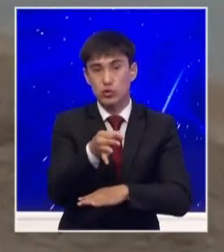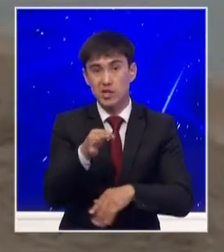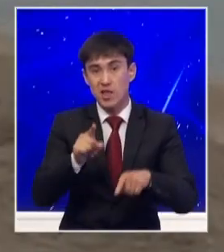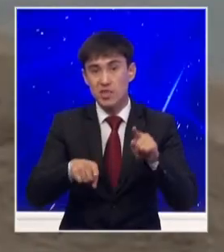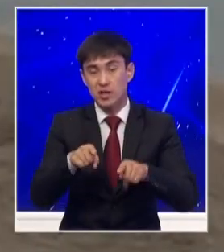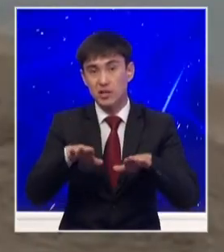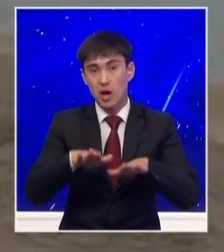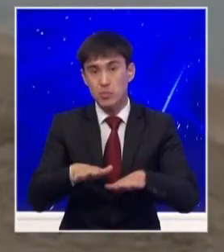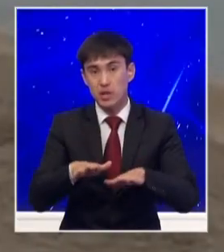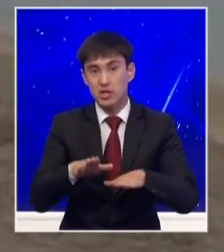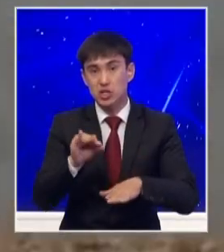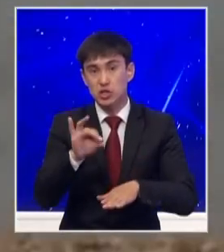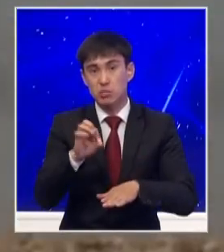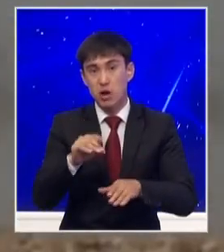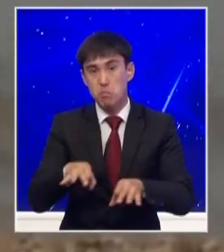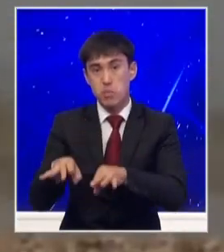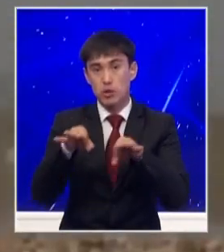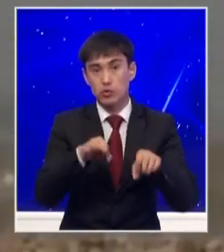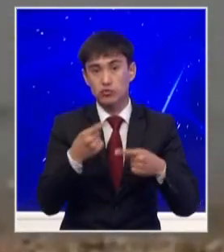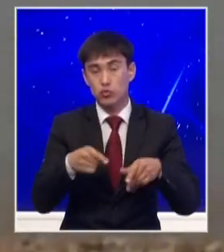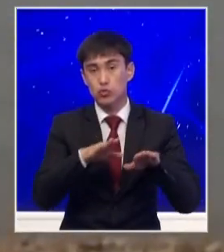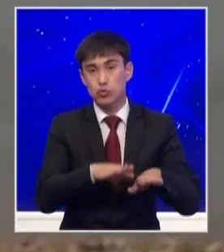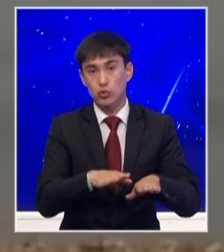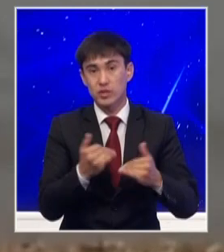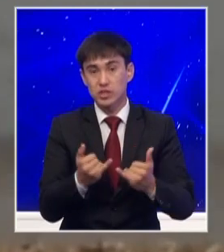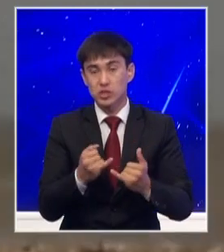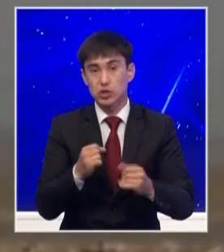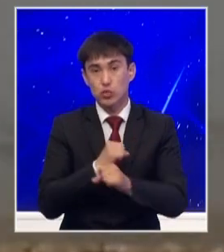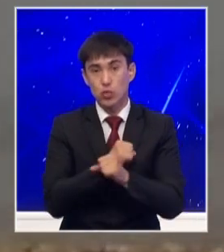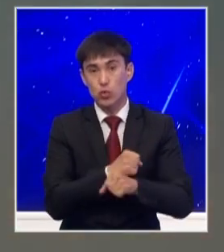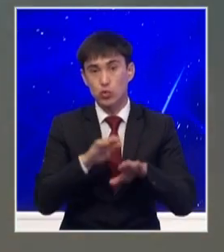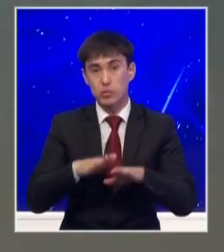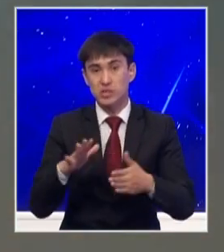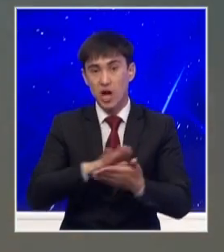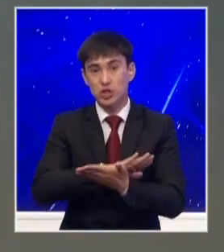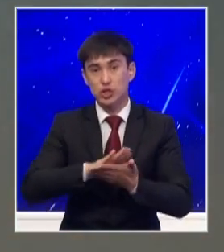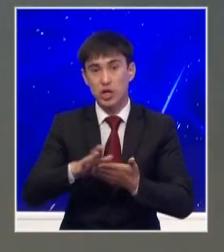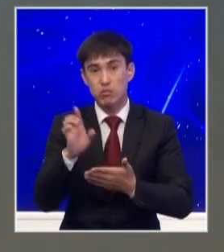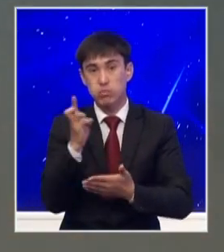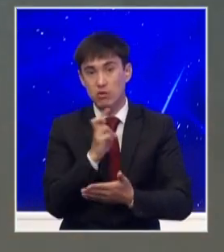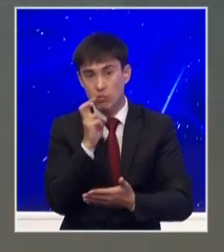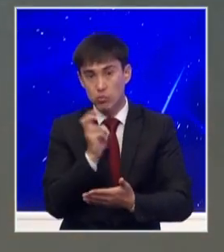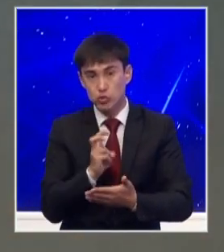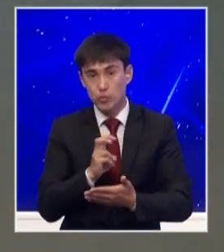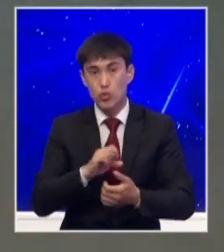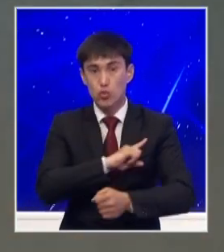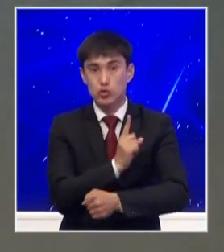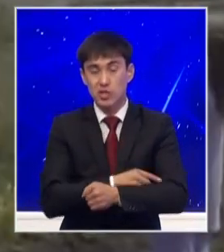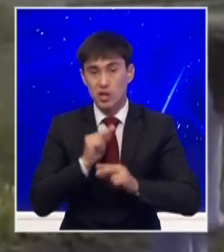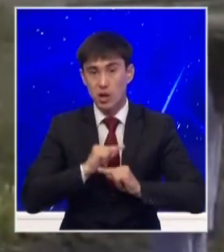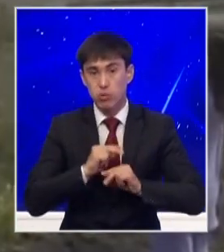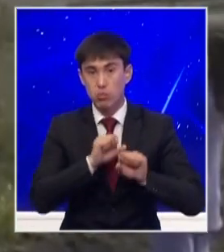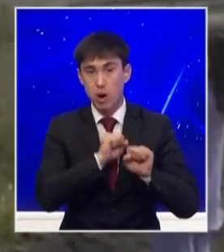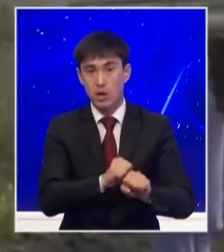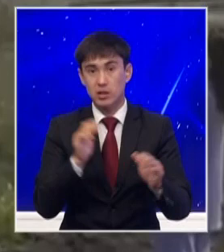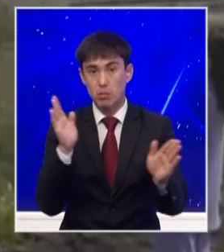некоторые объекты на Жасабае переносят в другую сторону. Сейчас курортную зону очищают от бытового мусора. Усилена работа по